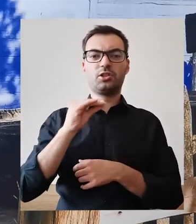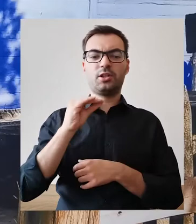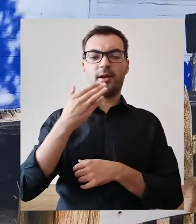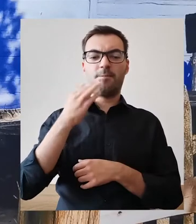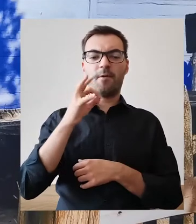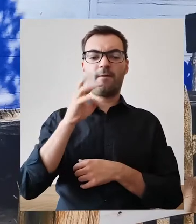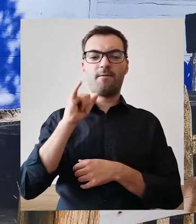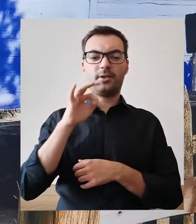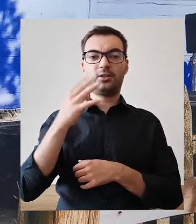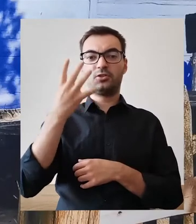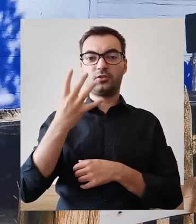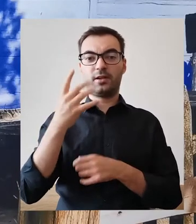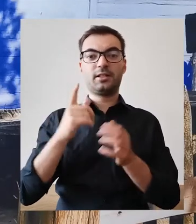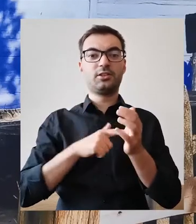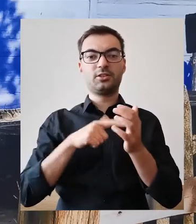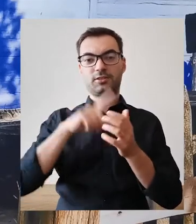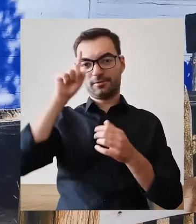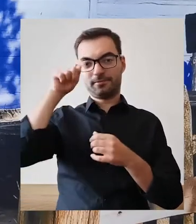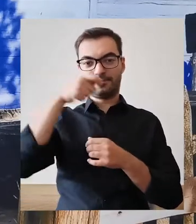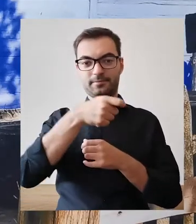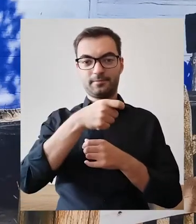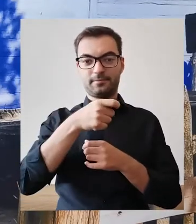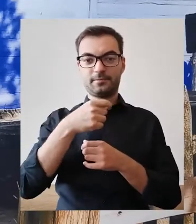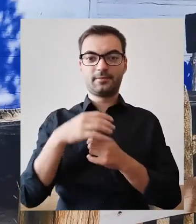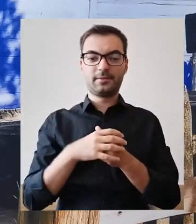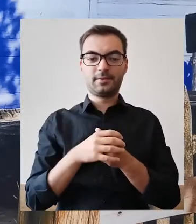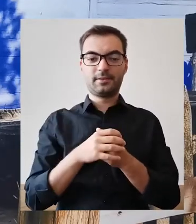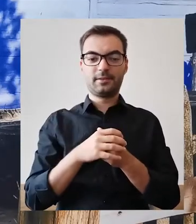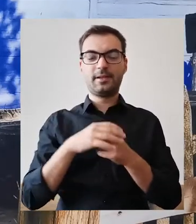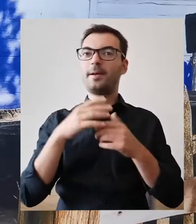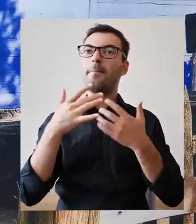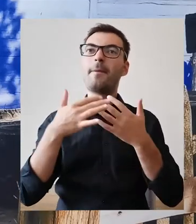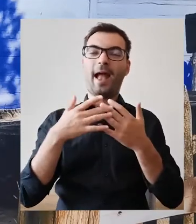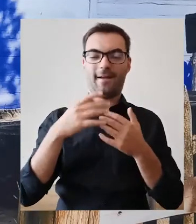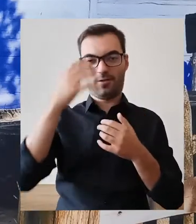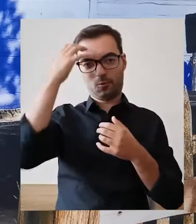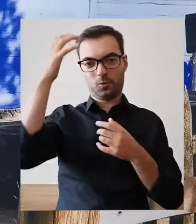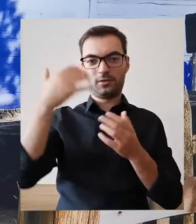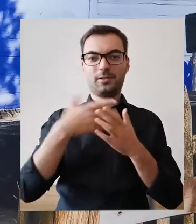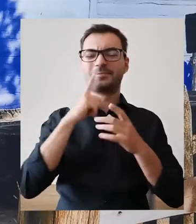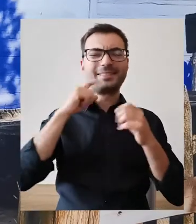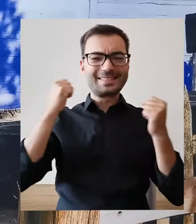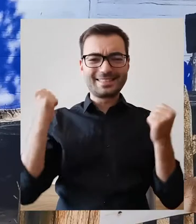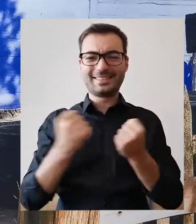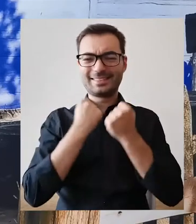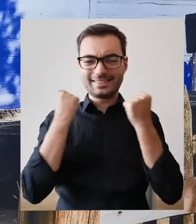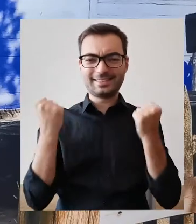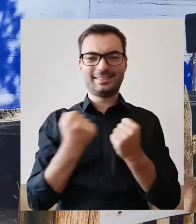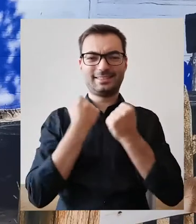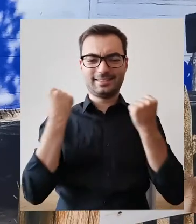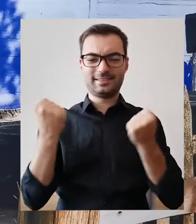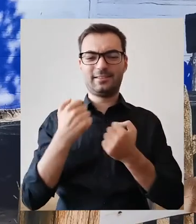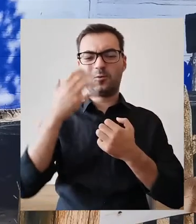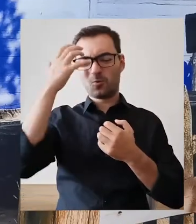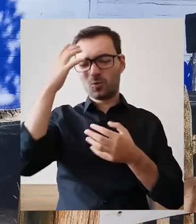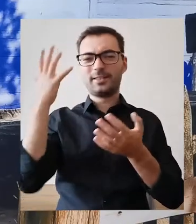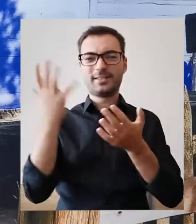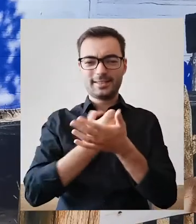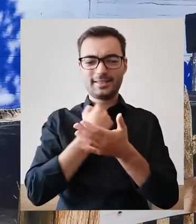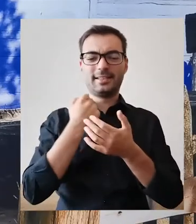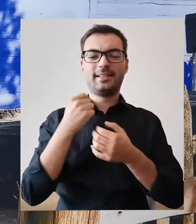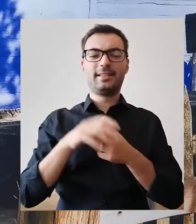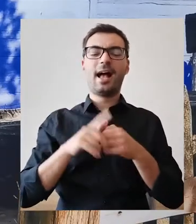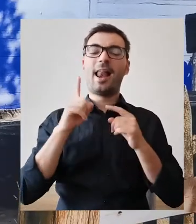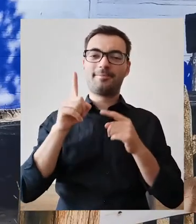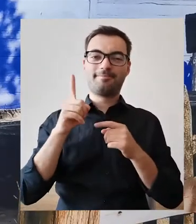czwarty bywał często nazywany niedoszły królem polski bo bardzo się starał się o to stanowisko